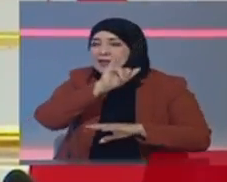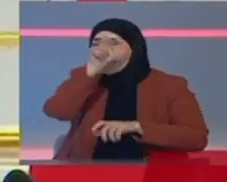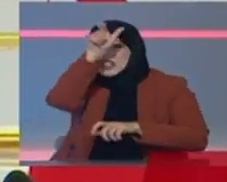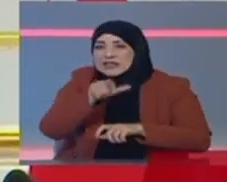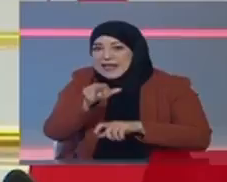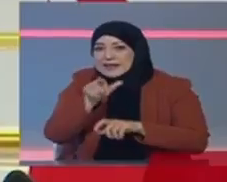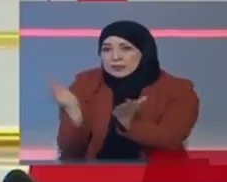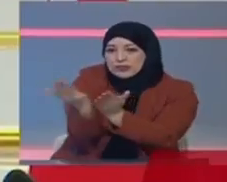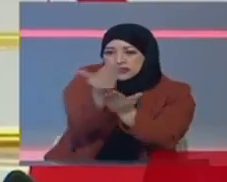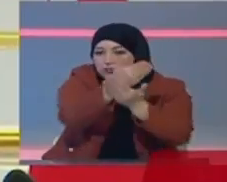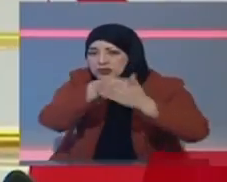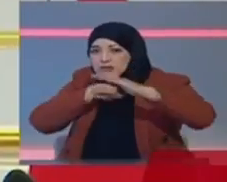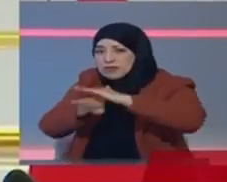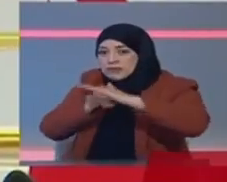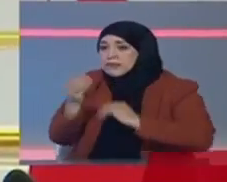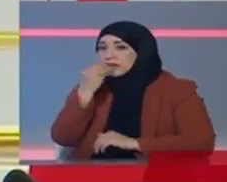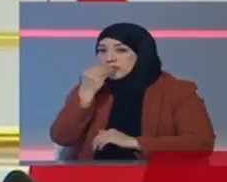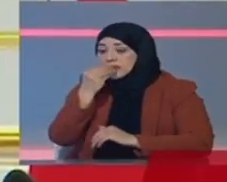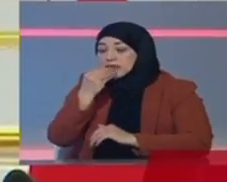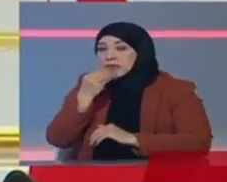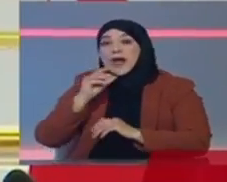المواد الغذائيه